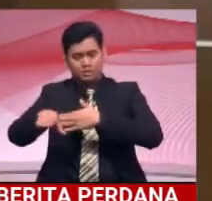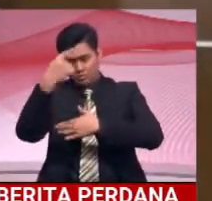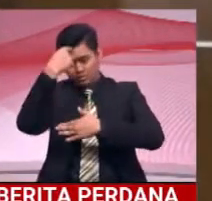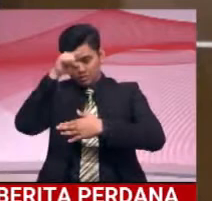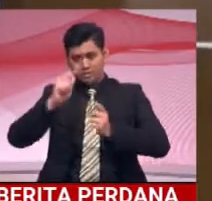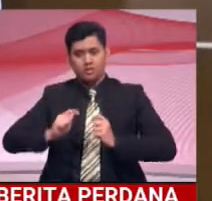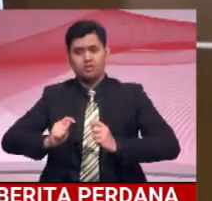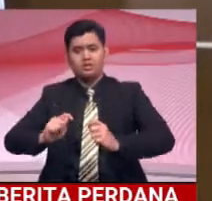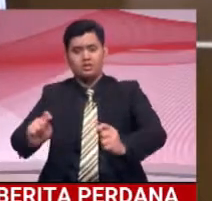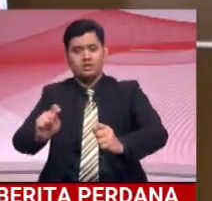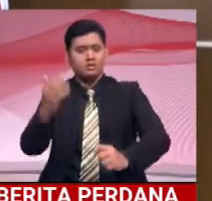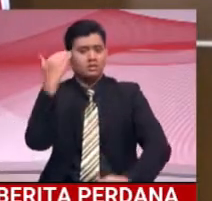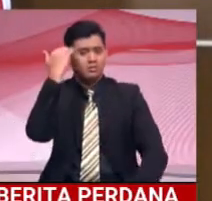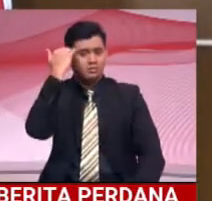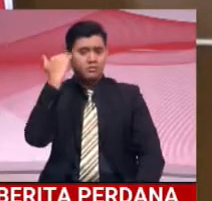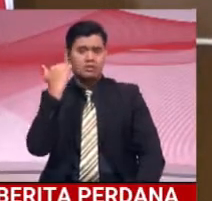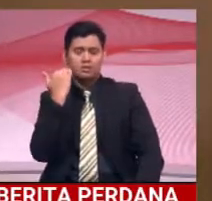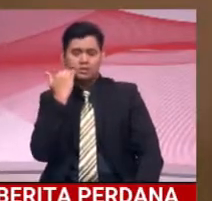Negara.